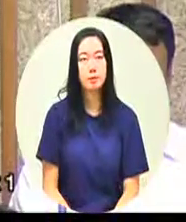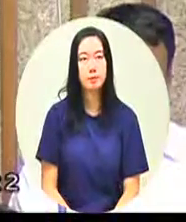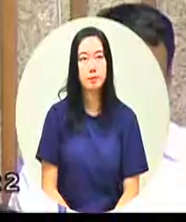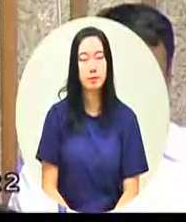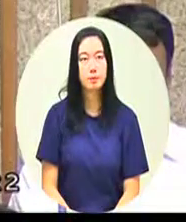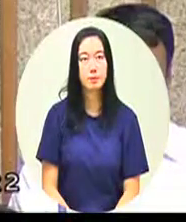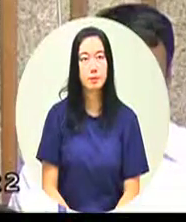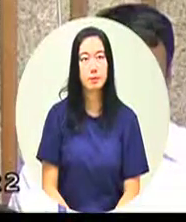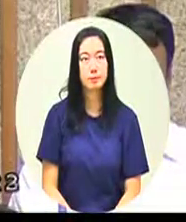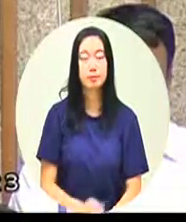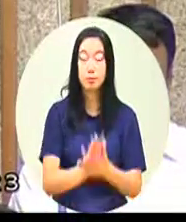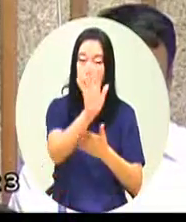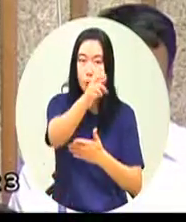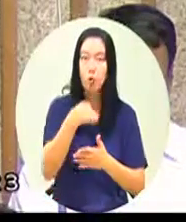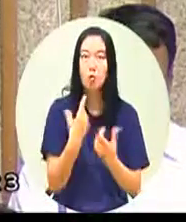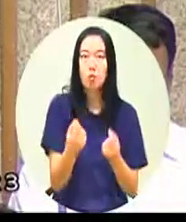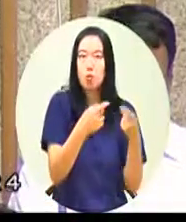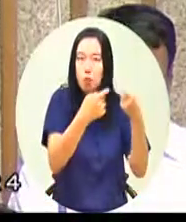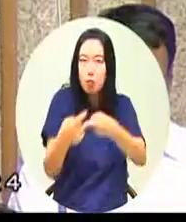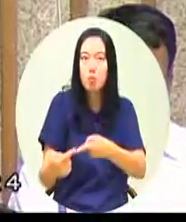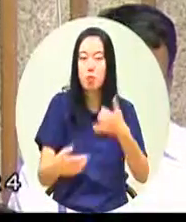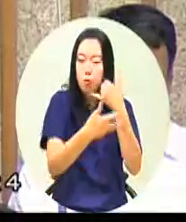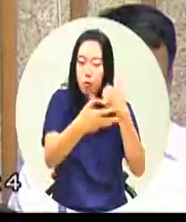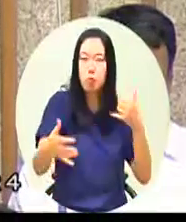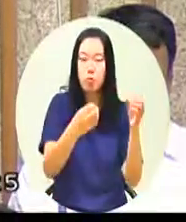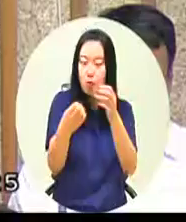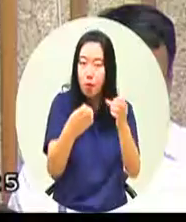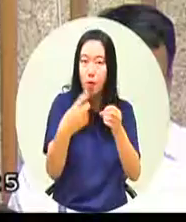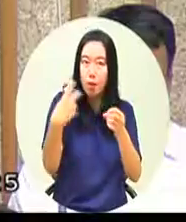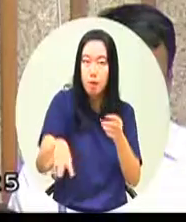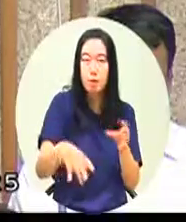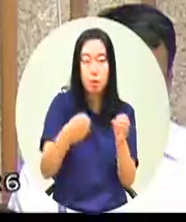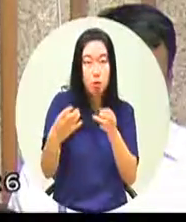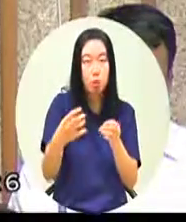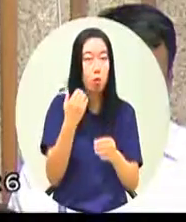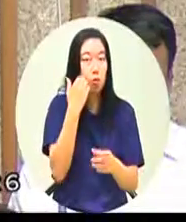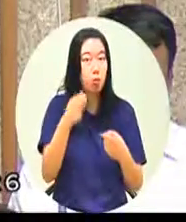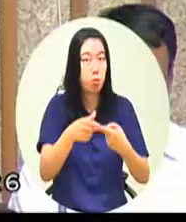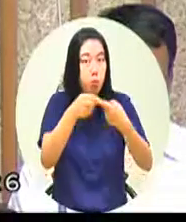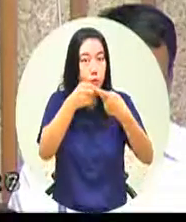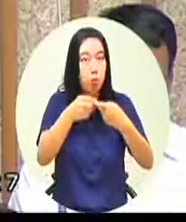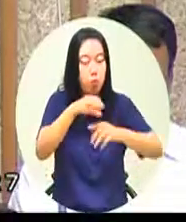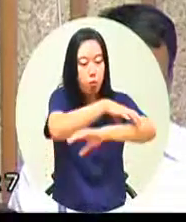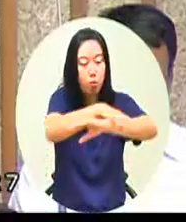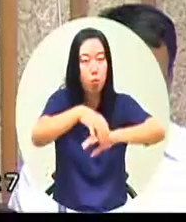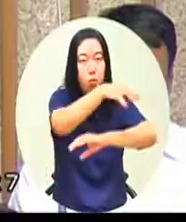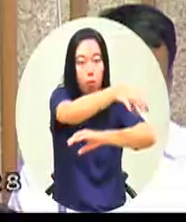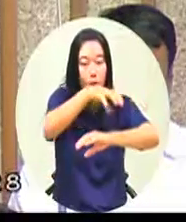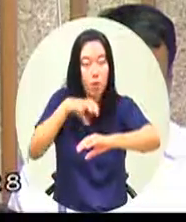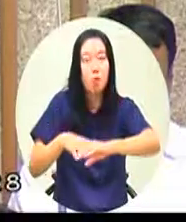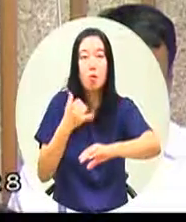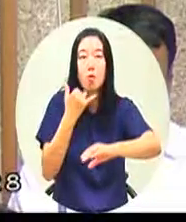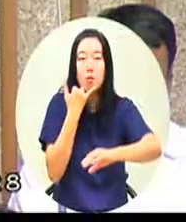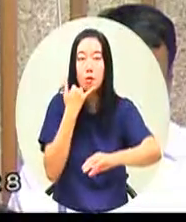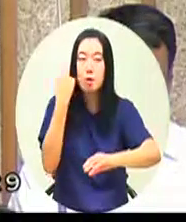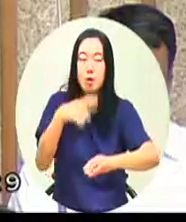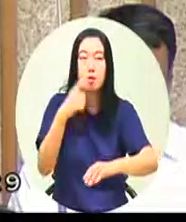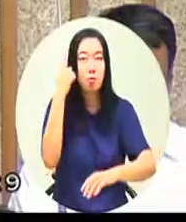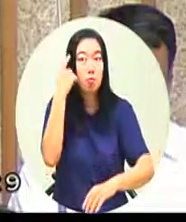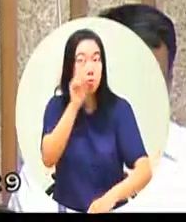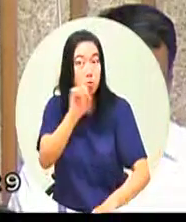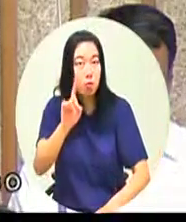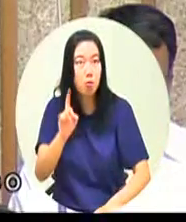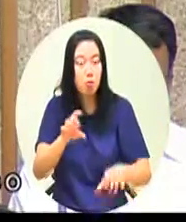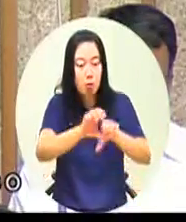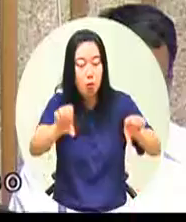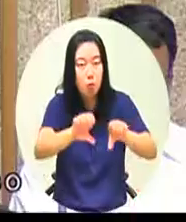们也后续再持续跟海川局讨论，就是说如果说第一个在跨堤取水这个部分是不是能够有一些 管线收纳，